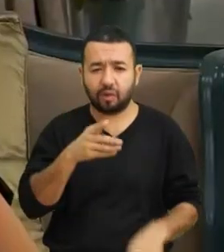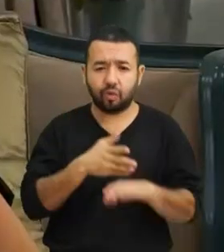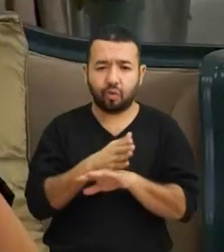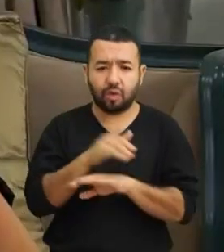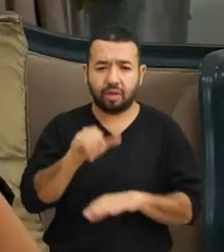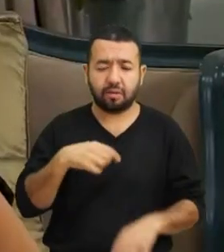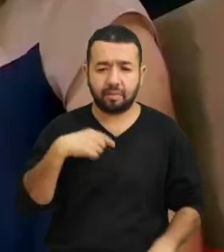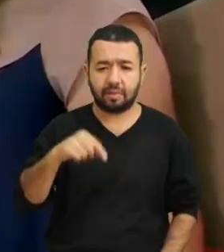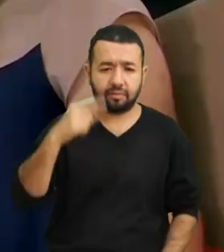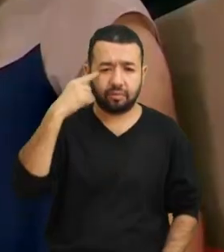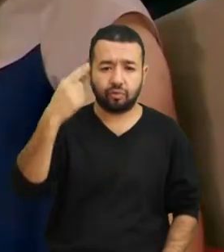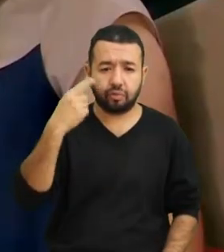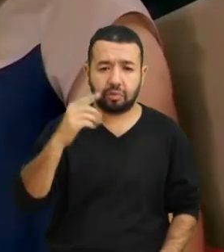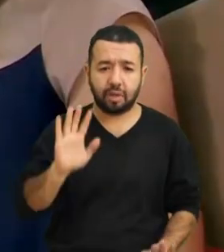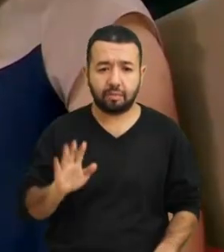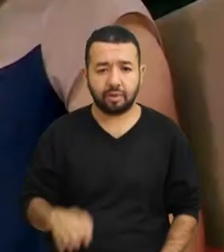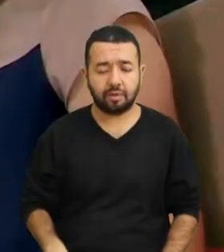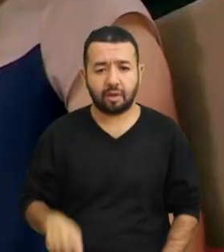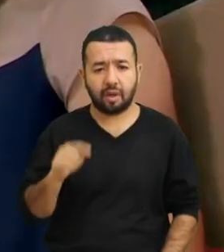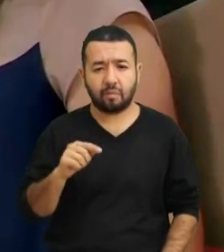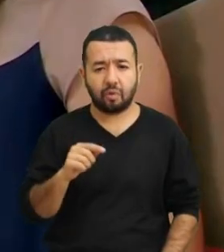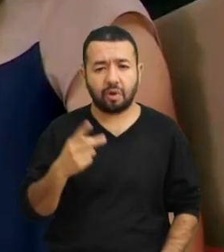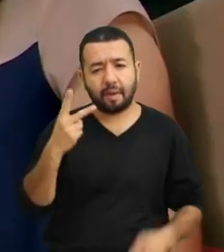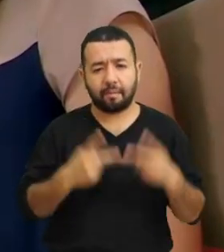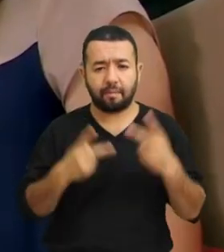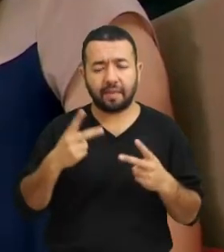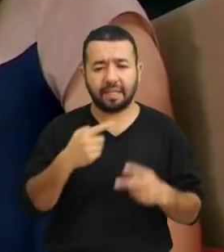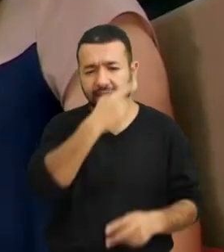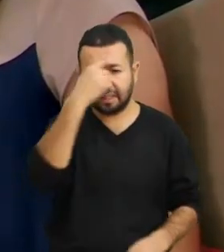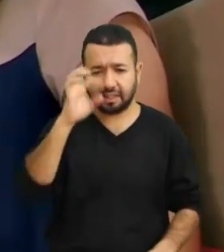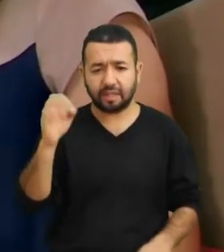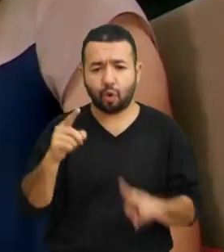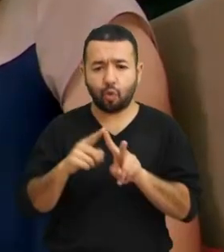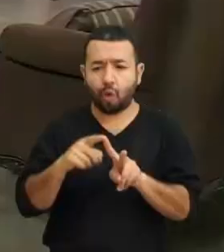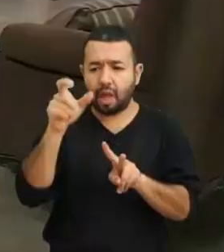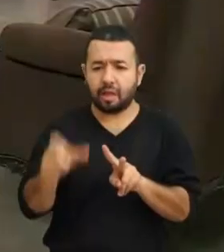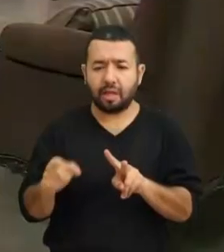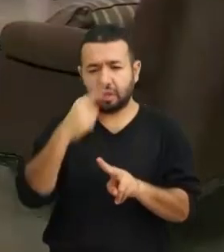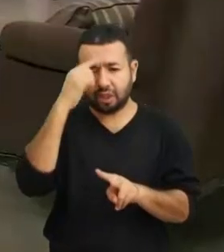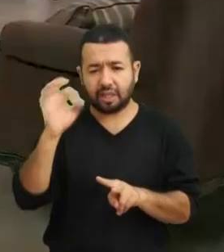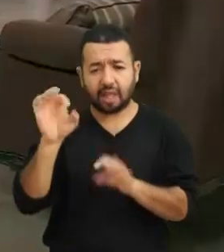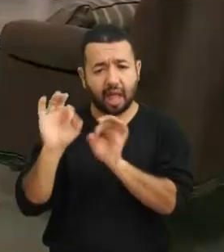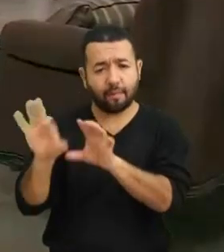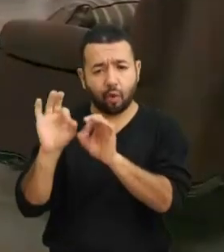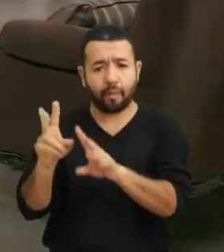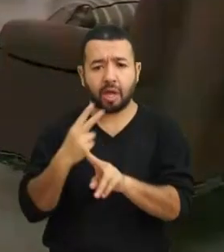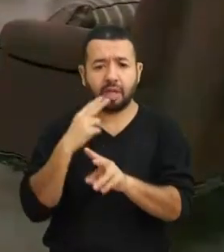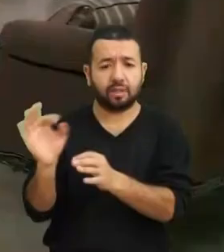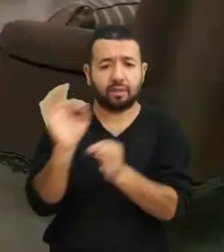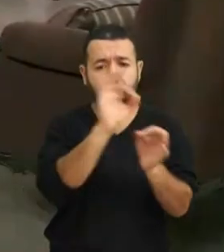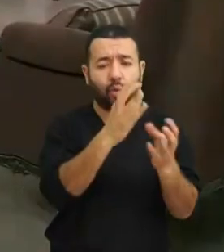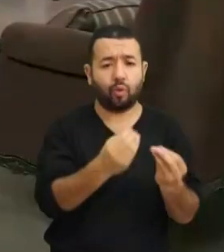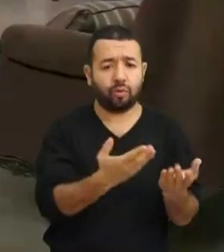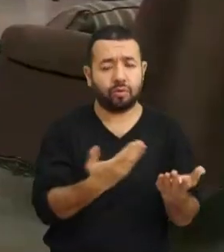Şimdi düşünüyorum da hani böyle komplike talihsizlikler hep Nurhan'ın başına gelirdi. Yani ben diyorum